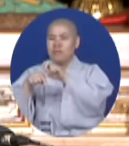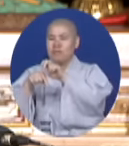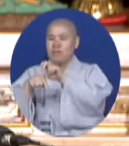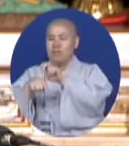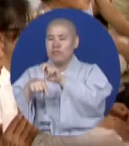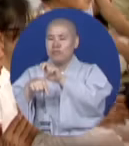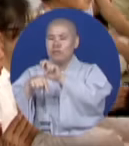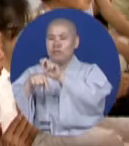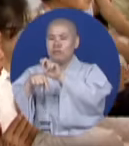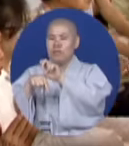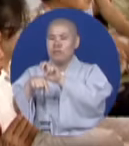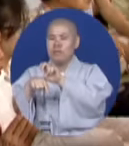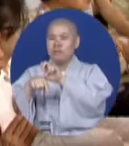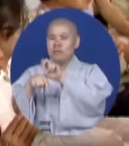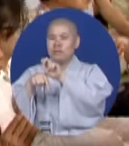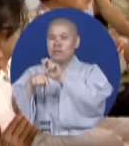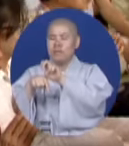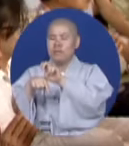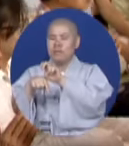우